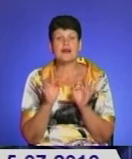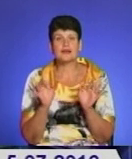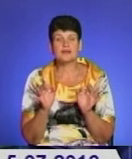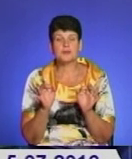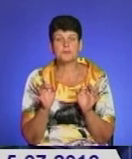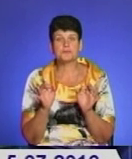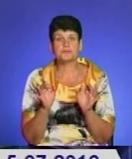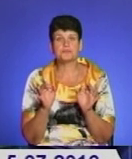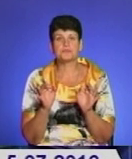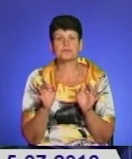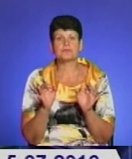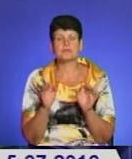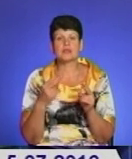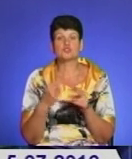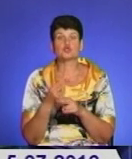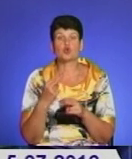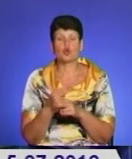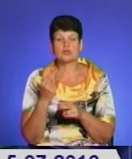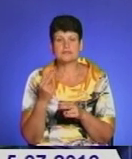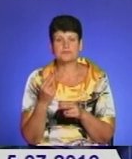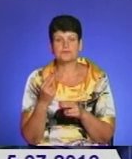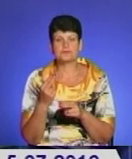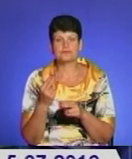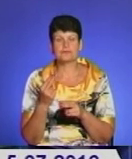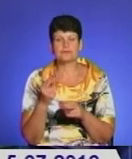таких шкоди, значить, стихія не принесла.